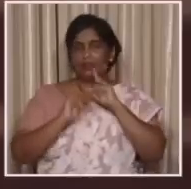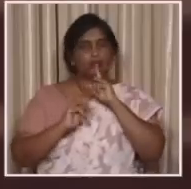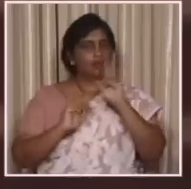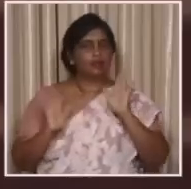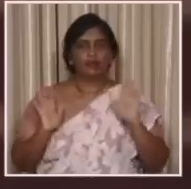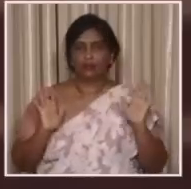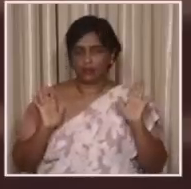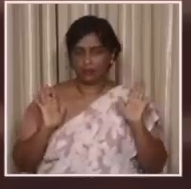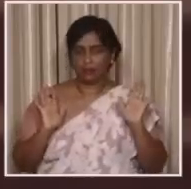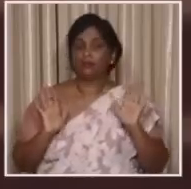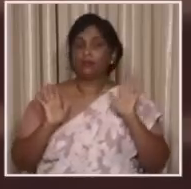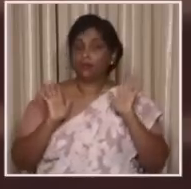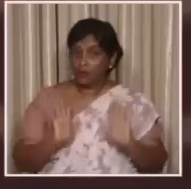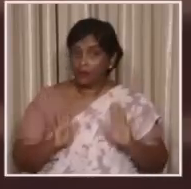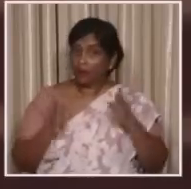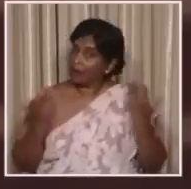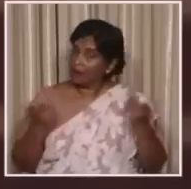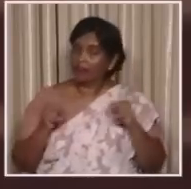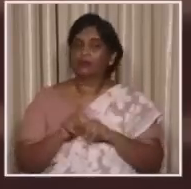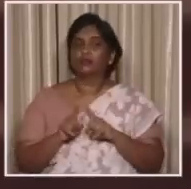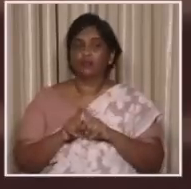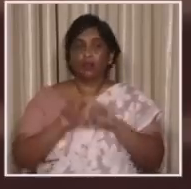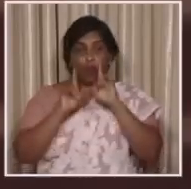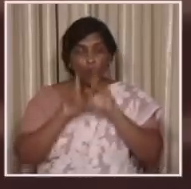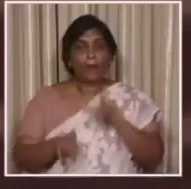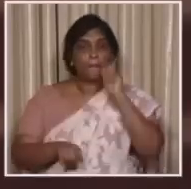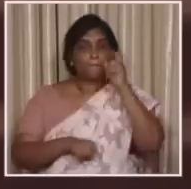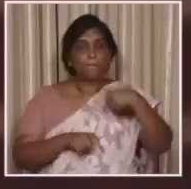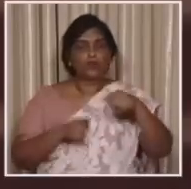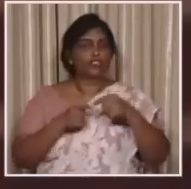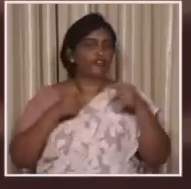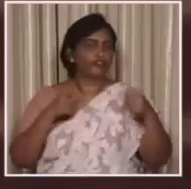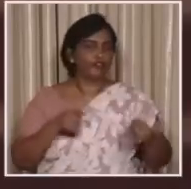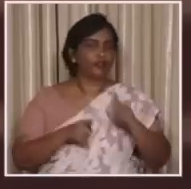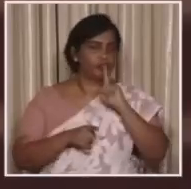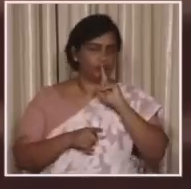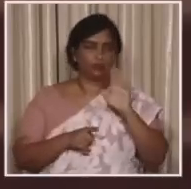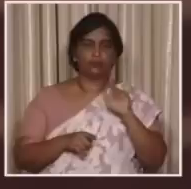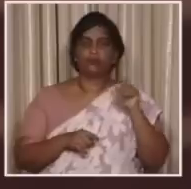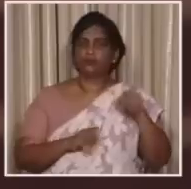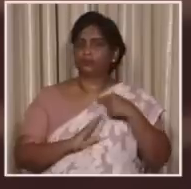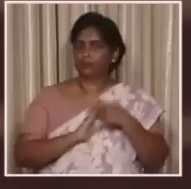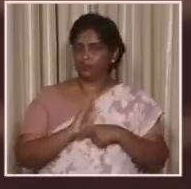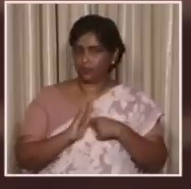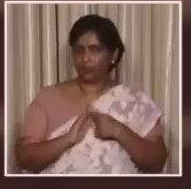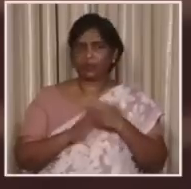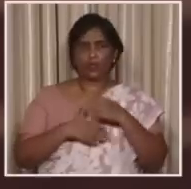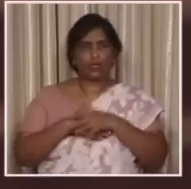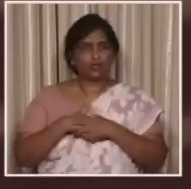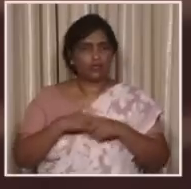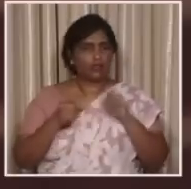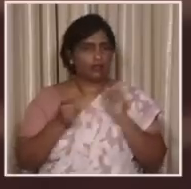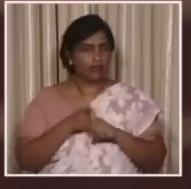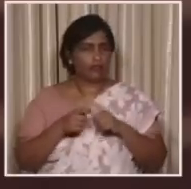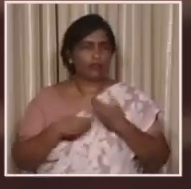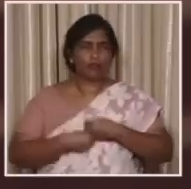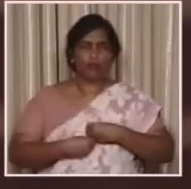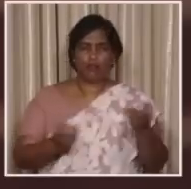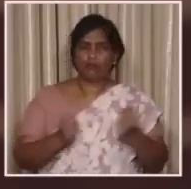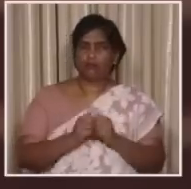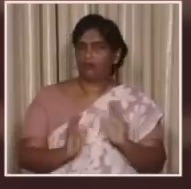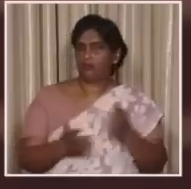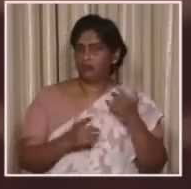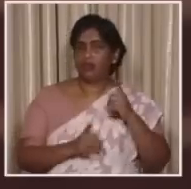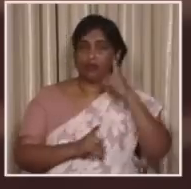දික් කරන්නේ නැහැ. එහෙම වෙලා නැත්තම් එහෙම කරපු මිනිසුන්ට විරුද්ධව ඒව කතා කරන්න ඕනේ. මේ රටේ ජාතිවාදයකට කාලය කවුස්සනවා,